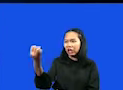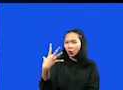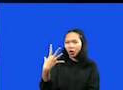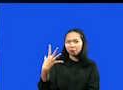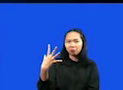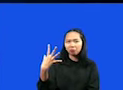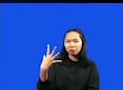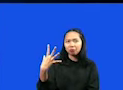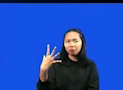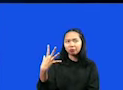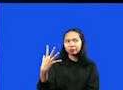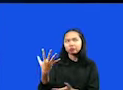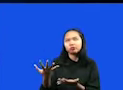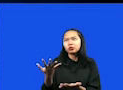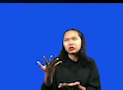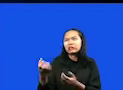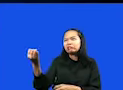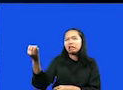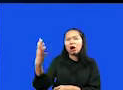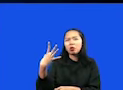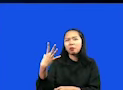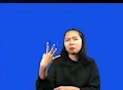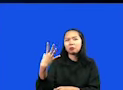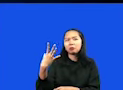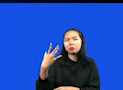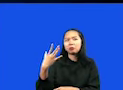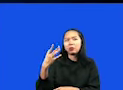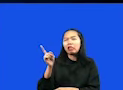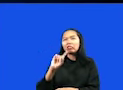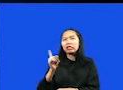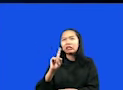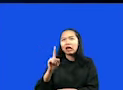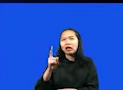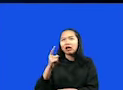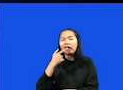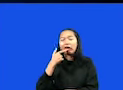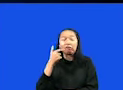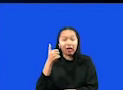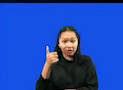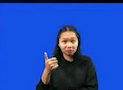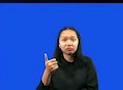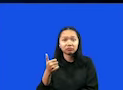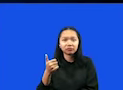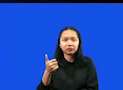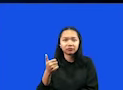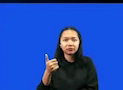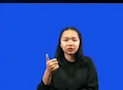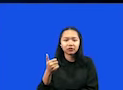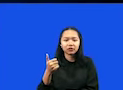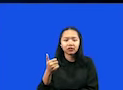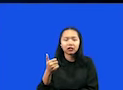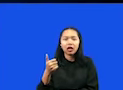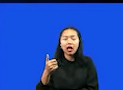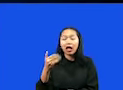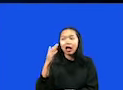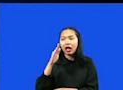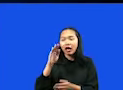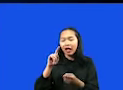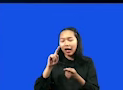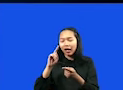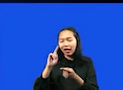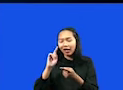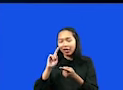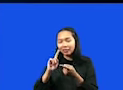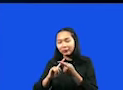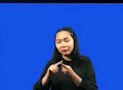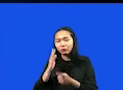yang apa ya yang enak gitu loh Iya jadi jangan sampai mereka tuh akhirnya berhenti di situ He